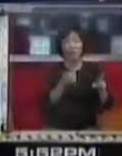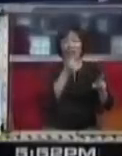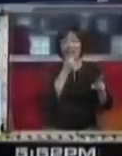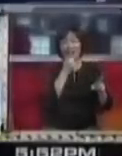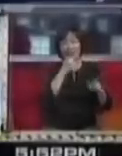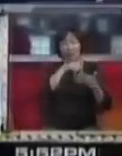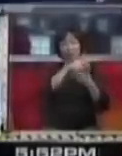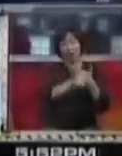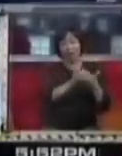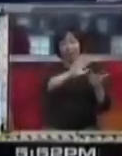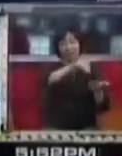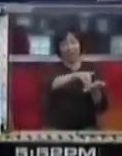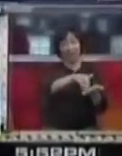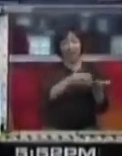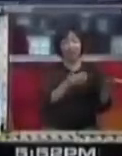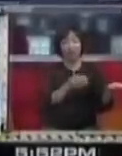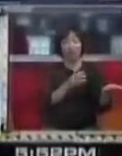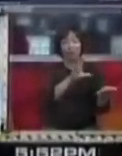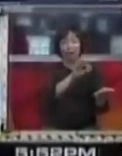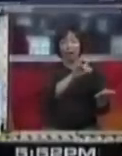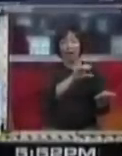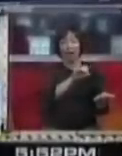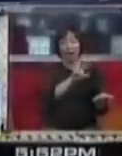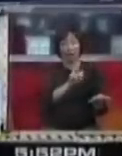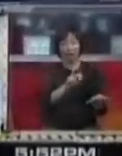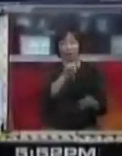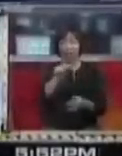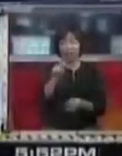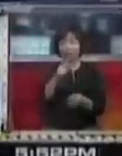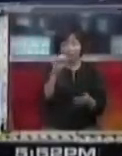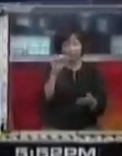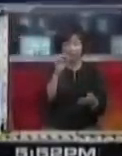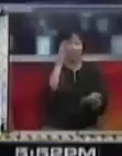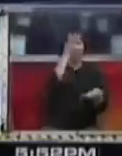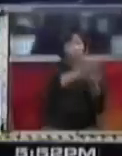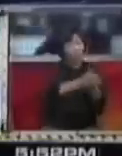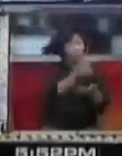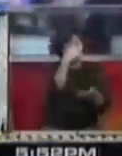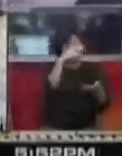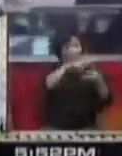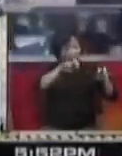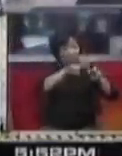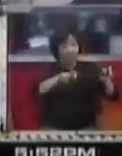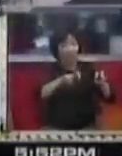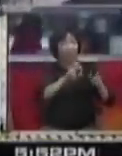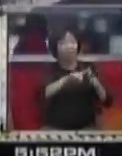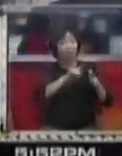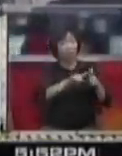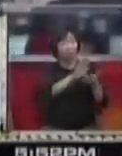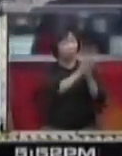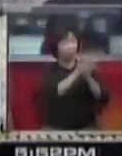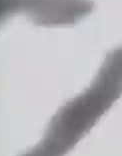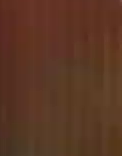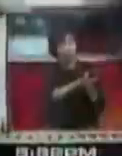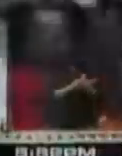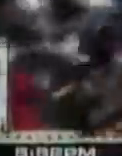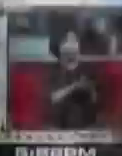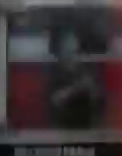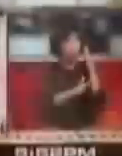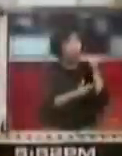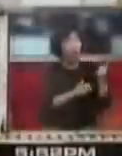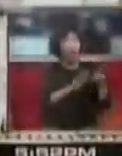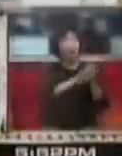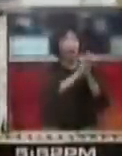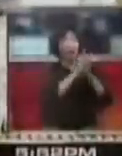barangay 112 sa Caloocan. Nang imbestigan ng T3, etong ang naging resulta. Malinis na at wala na ring baha.